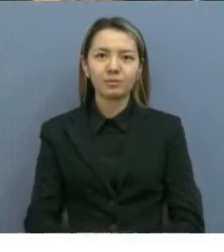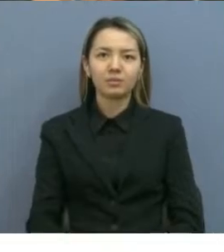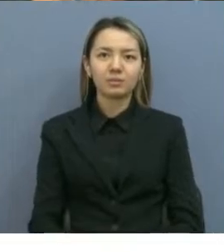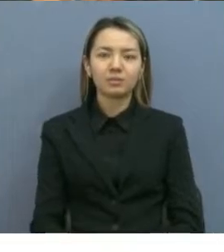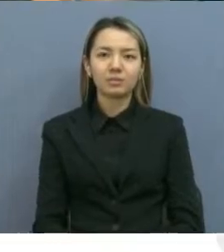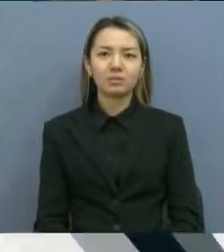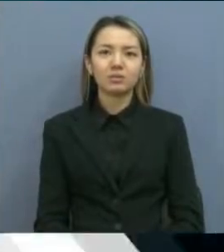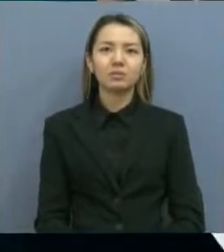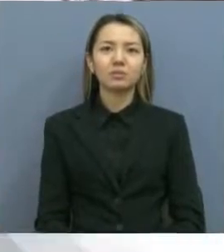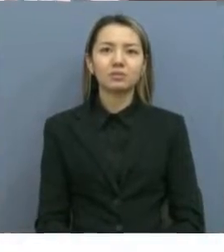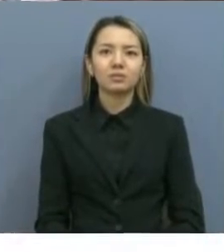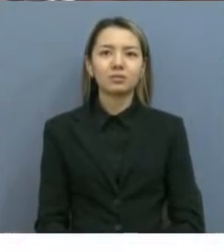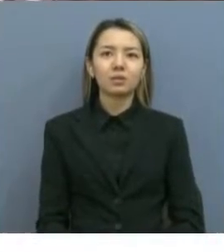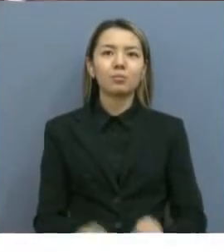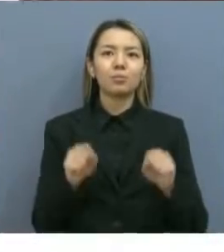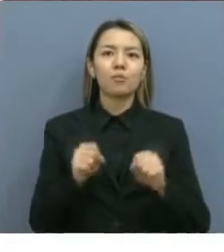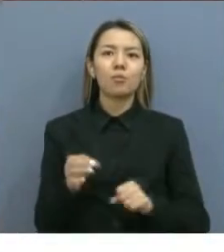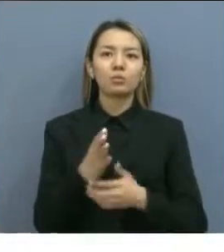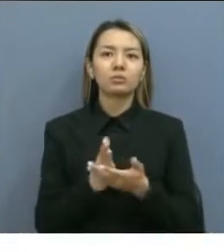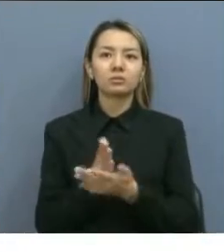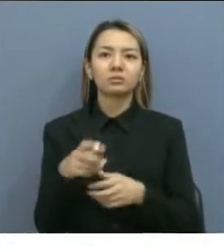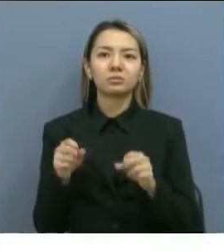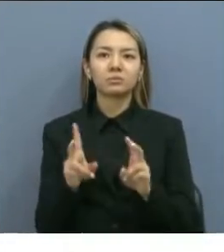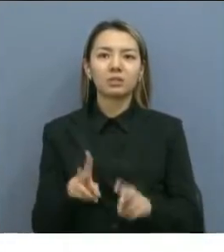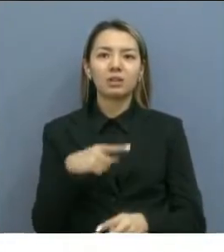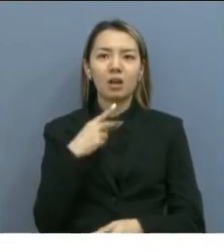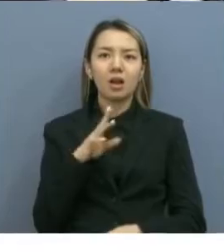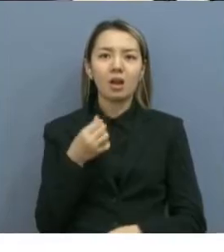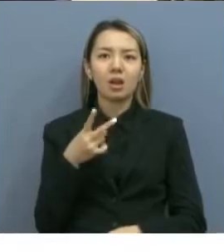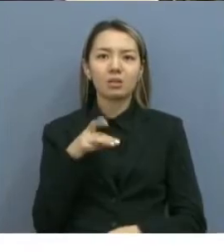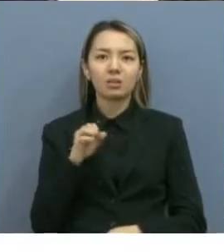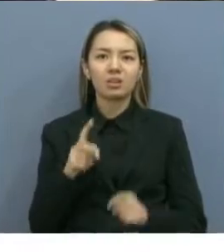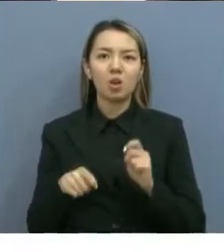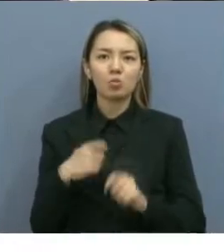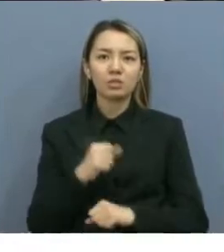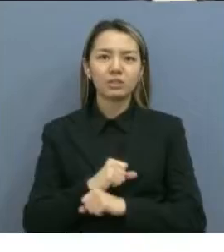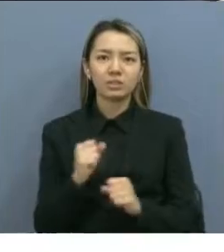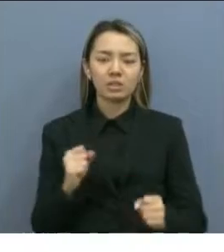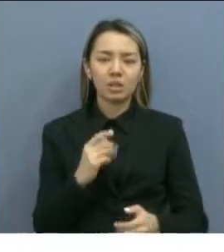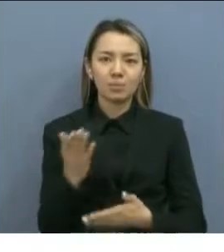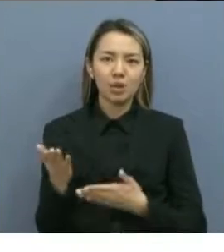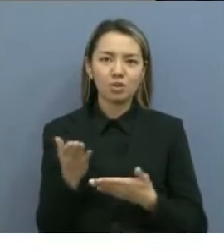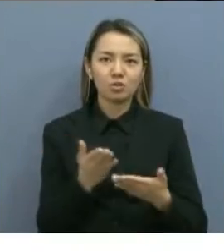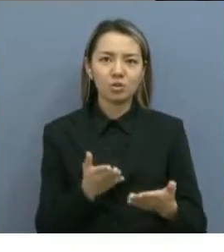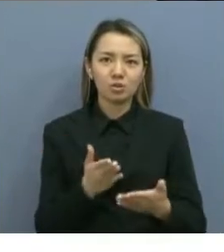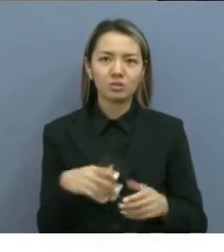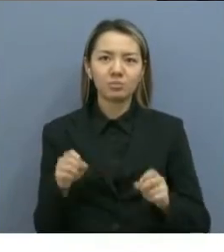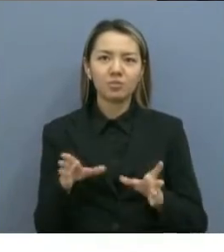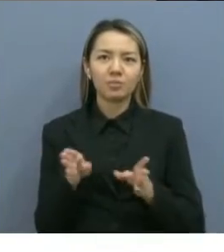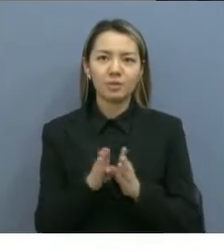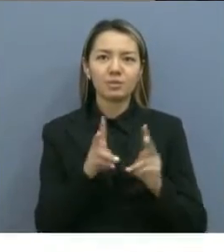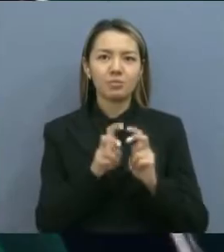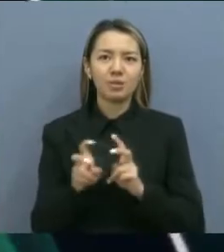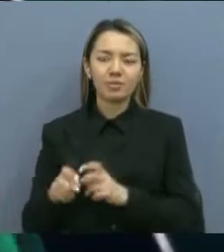мен Ерболат Серікбай айтамын. Құқық қорғау органдарының қызметкерлері тұрғындарды карантин режимін бұзбауға шақыруда. Мен Ердігүл Дәдібасқызы мамандармен бірге рейдке